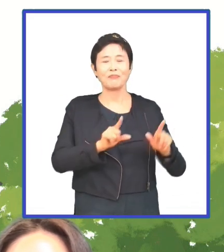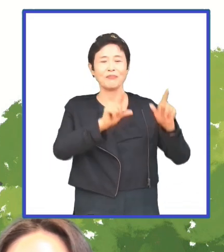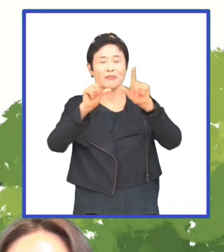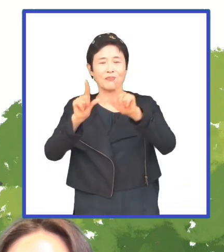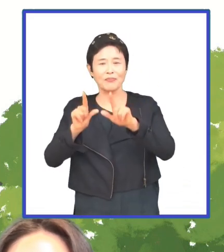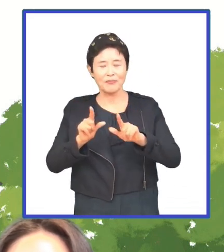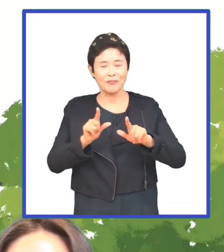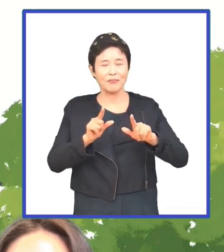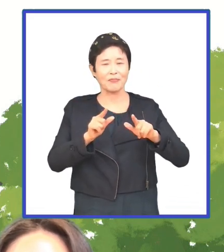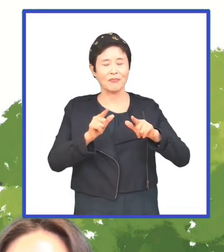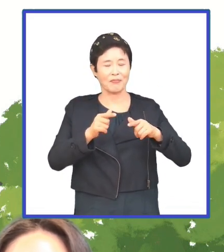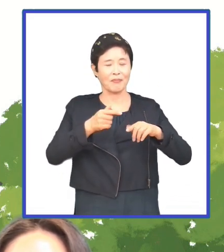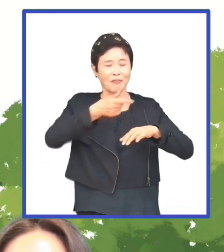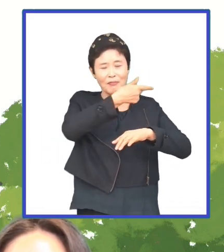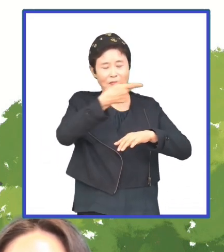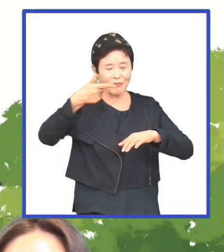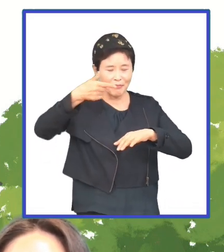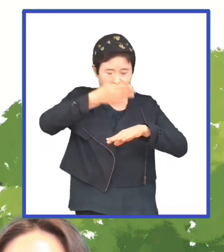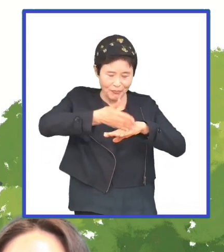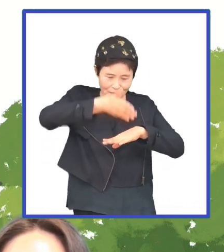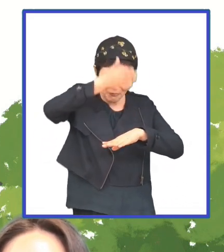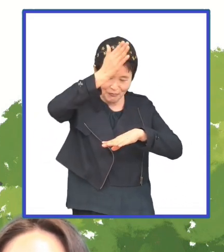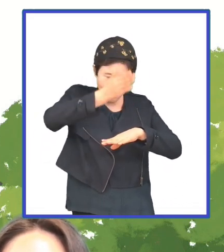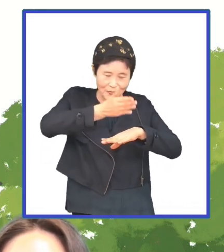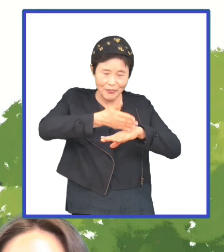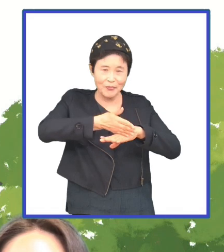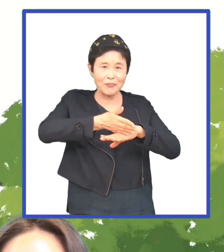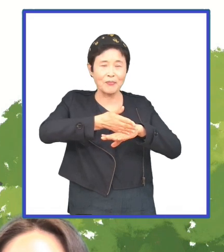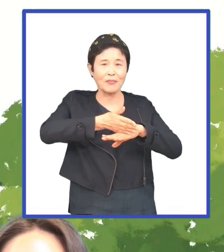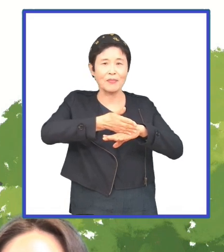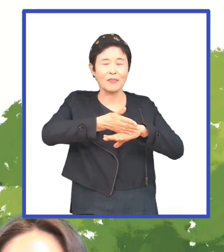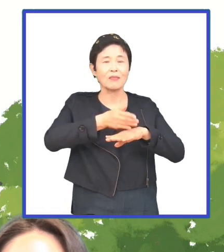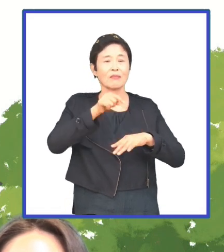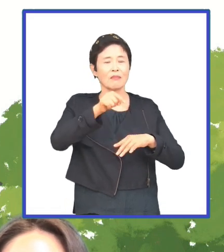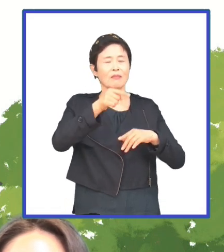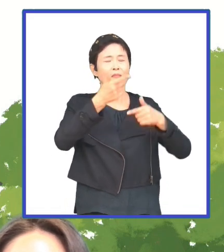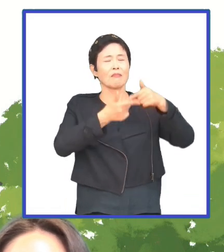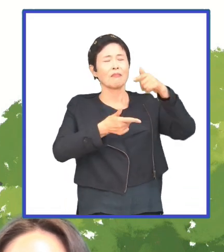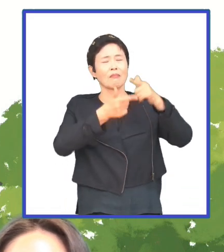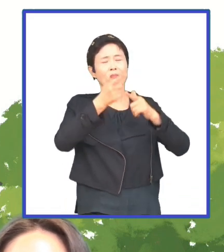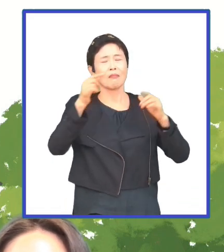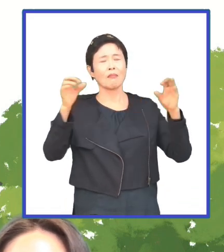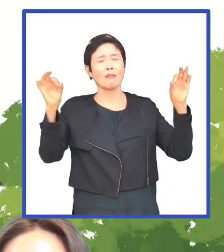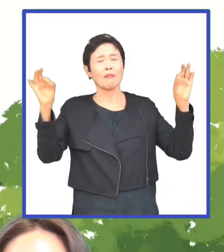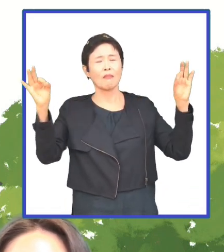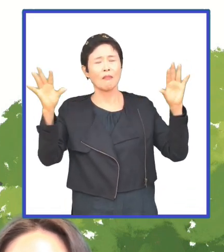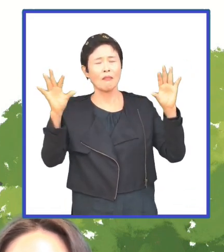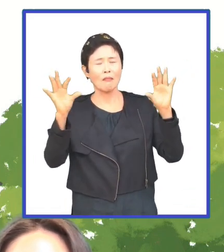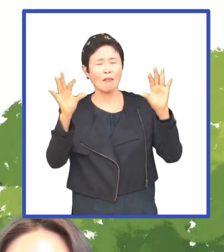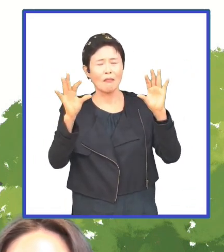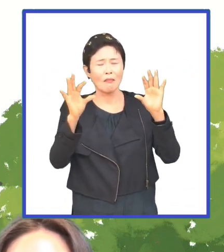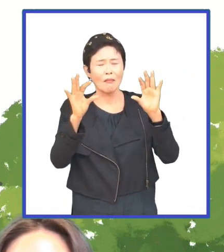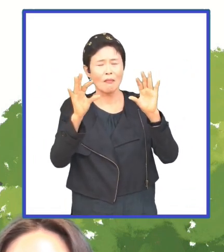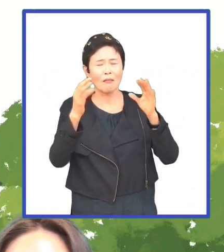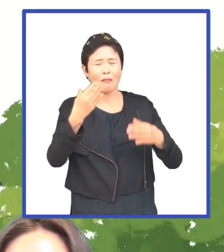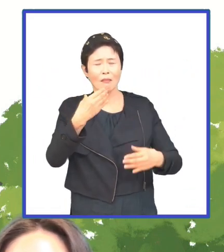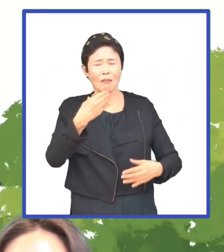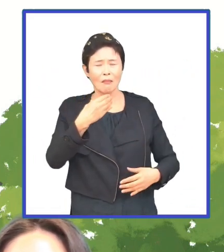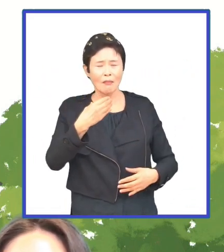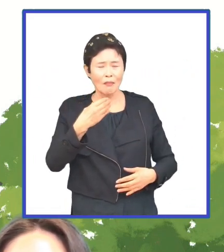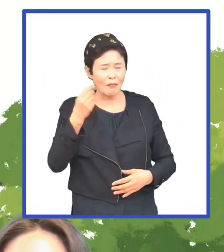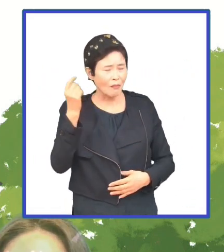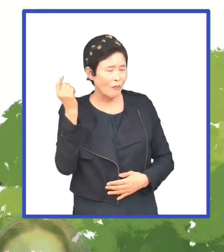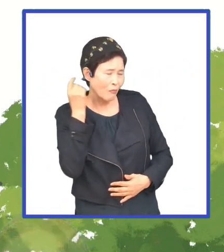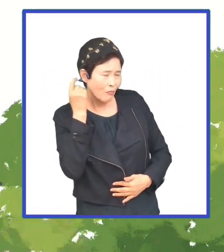나무는 우리에게 매우 고마운 존재예요. 그런데 이 나무들이 멸종위기에 처해져 있다는 소식이 들려오고